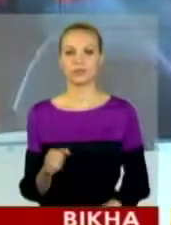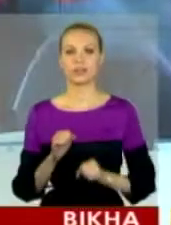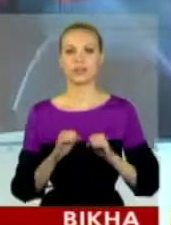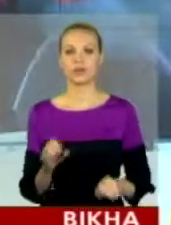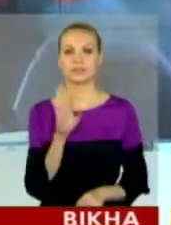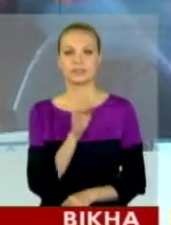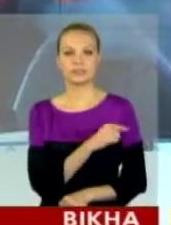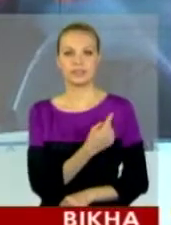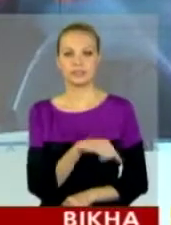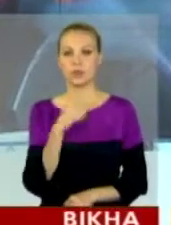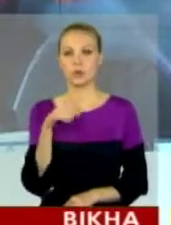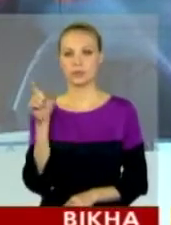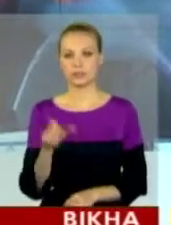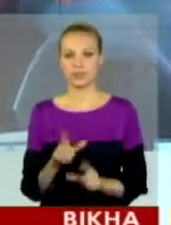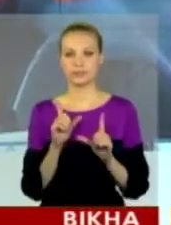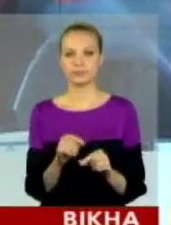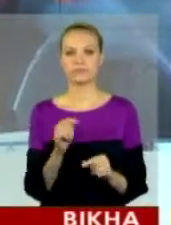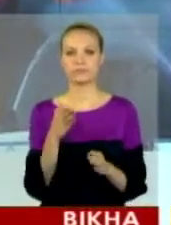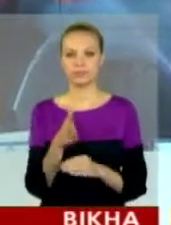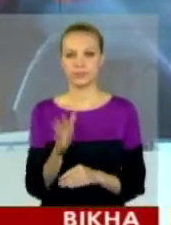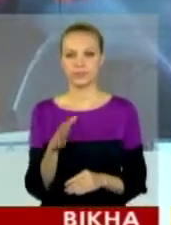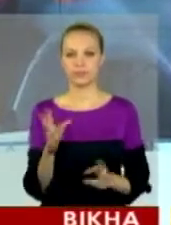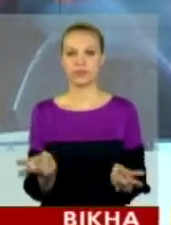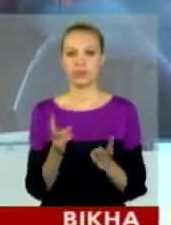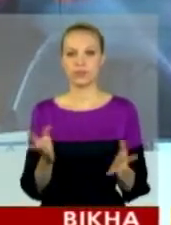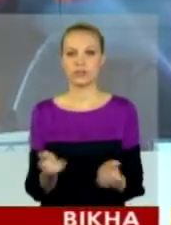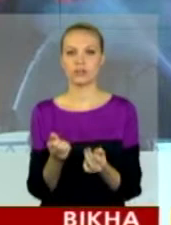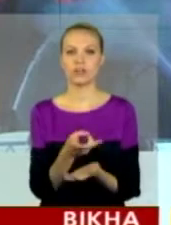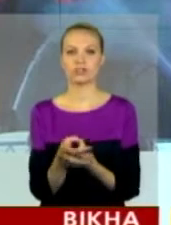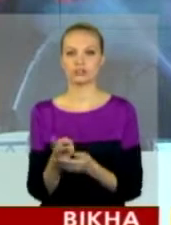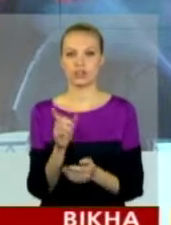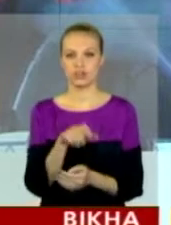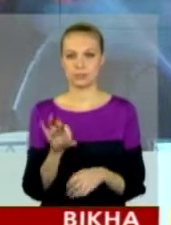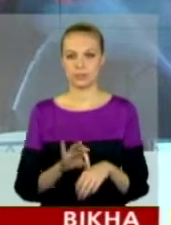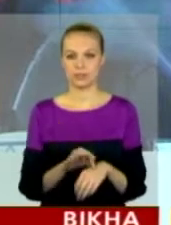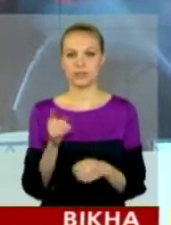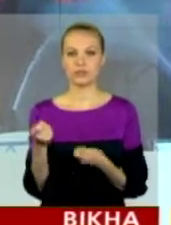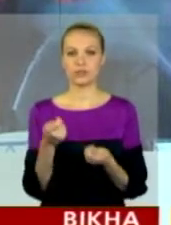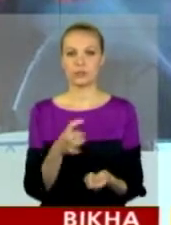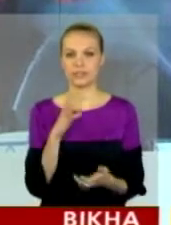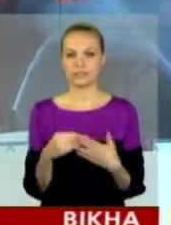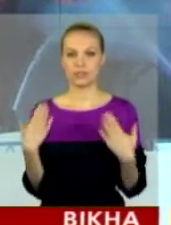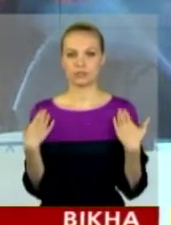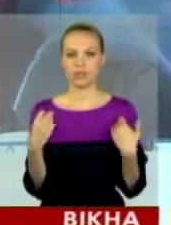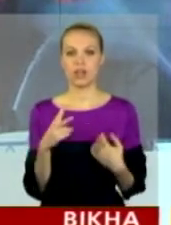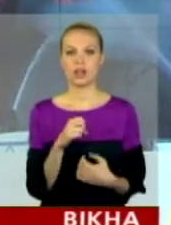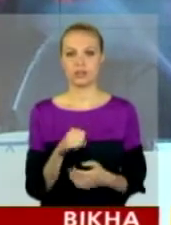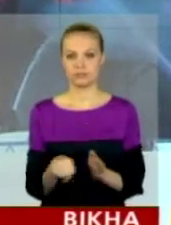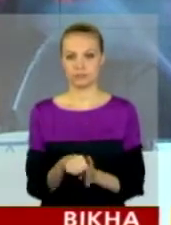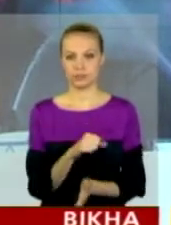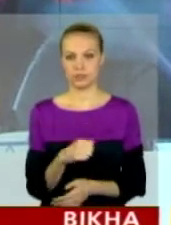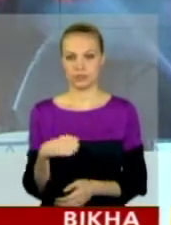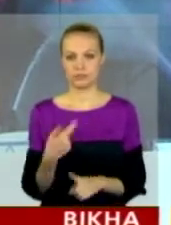Героїчна санітарка. Росіянка кинулася в огонь рятувати лежачих пацієнтів. Вона виносила їх на своїх плечах, але загинула